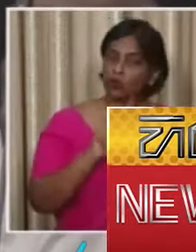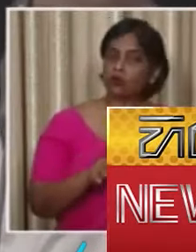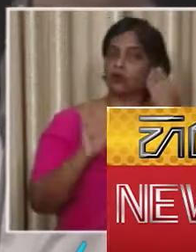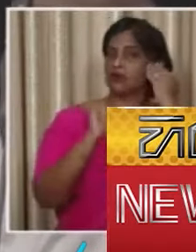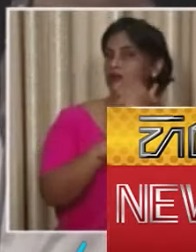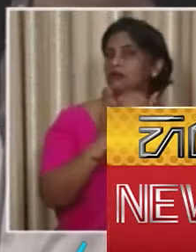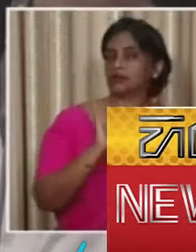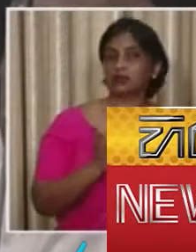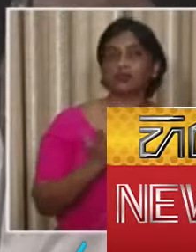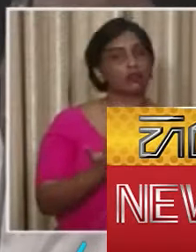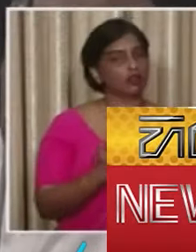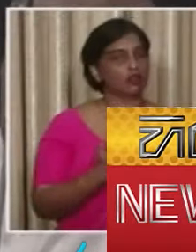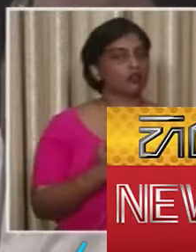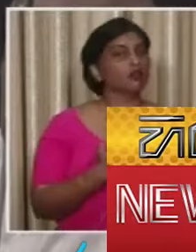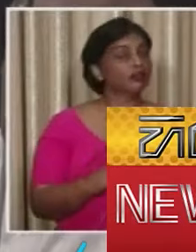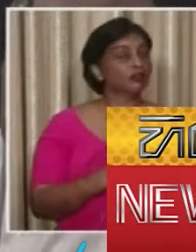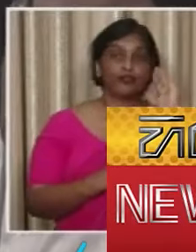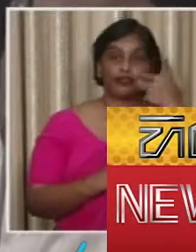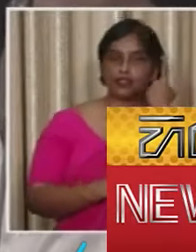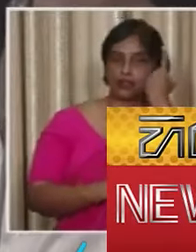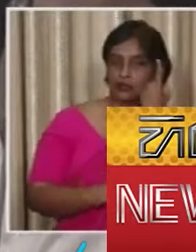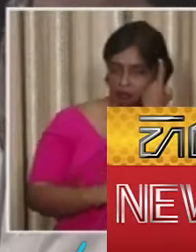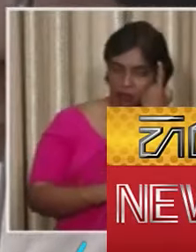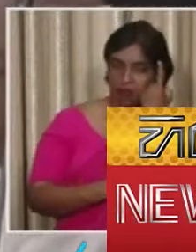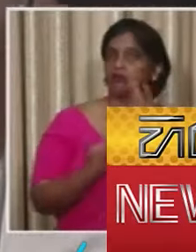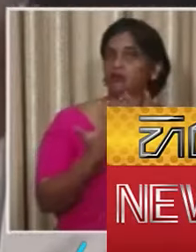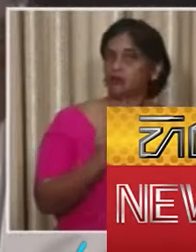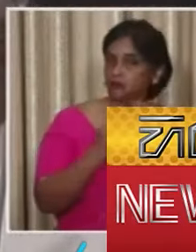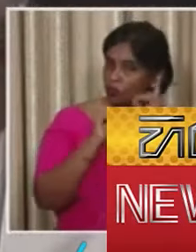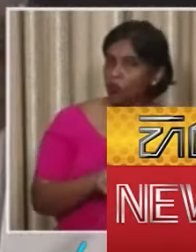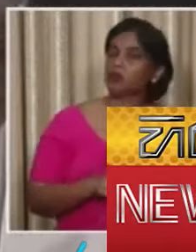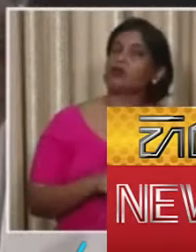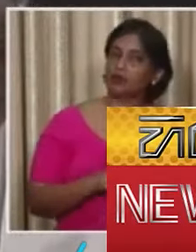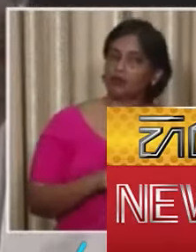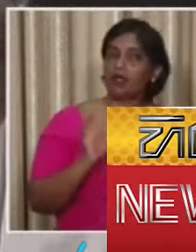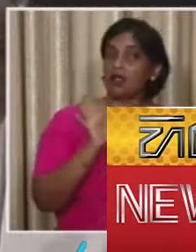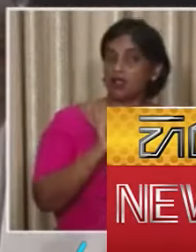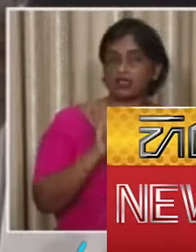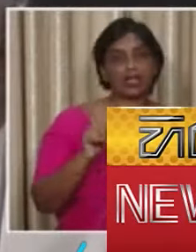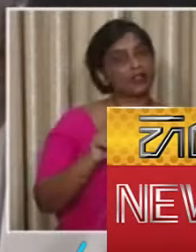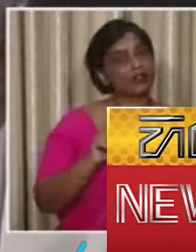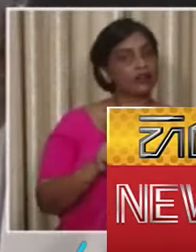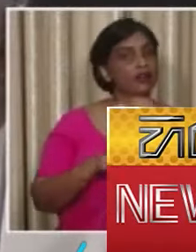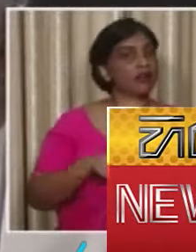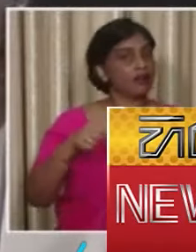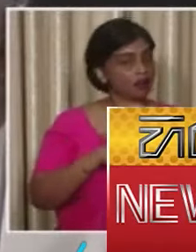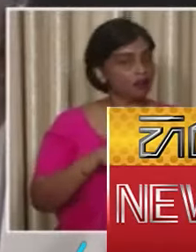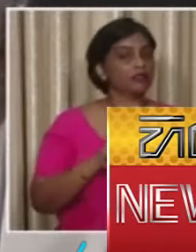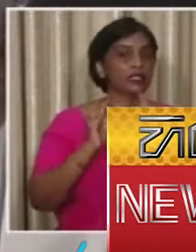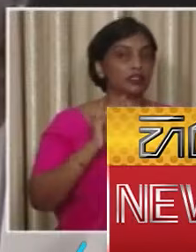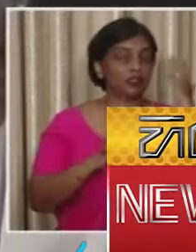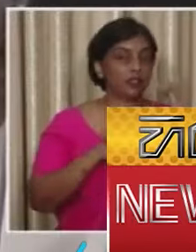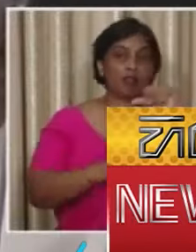කාර්යයක් සඳහා අවශ්‍ය විශේෂඥ දැනුම ලබා ගැනීම උදෙසා ලසාඩ් සහ ක්ලිෆඩ් චාන්ස් යන